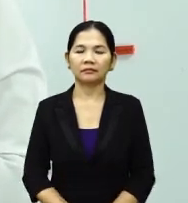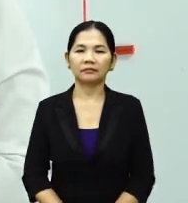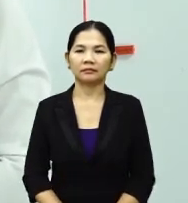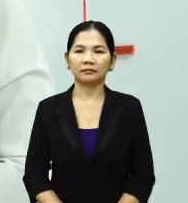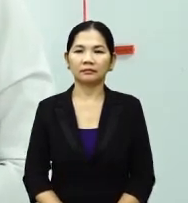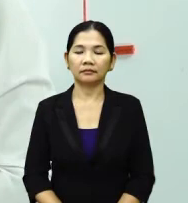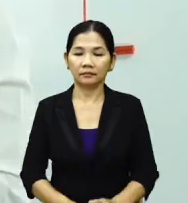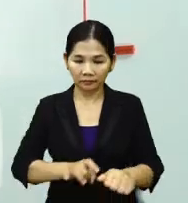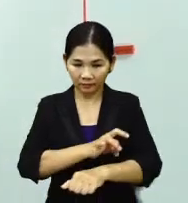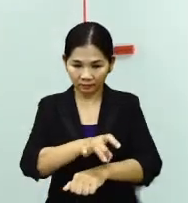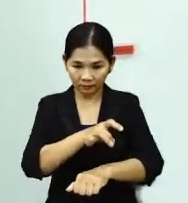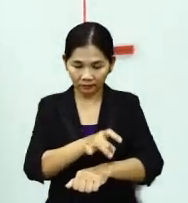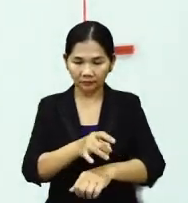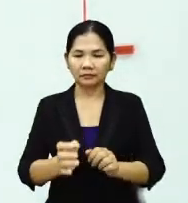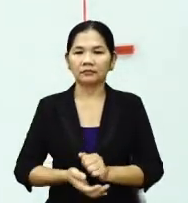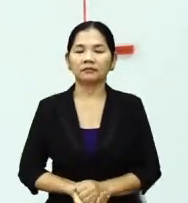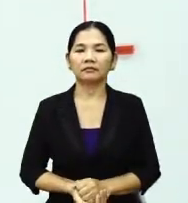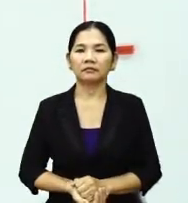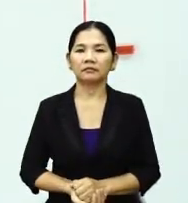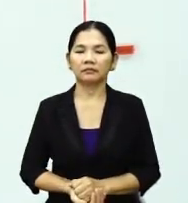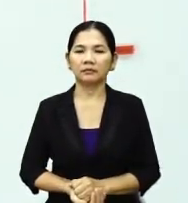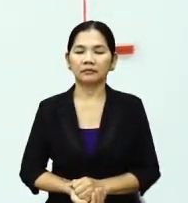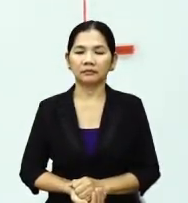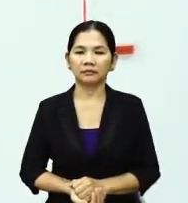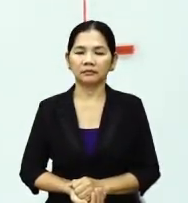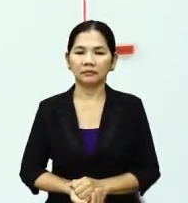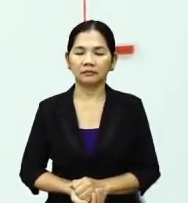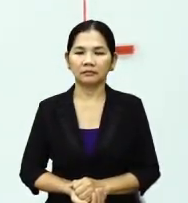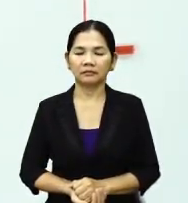ta nó cụ tục bê là con nè con nè